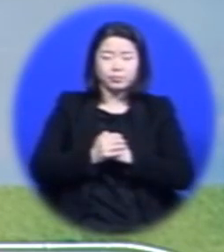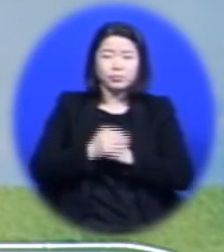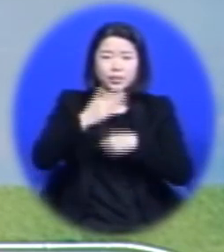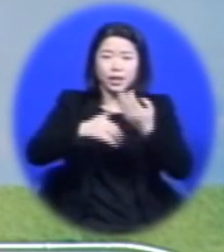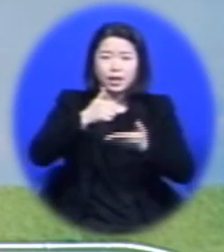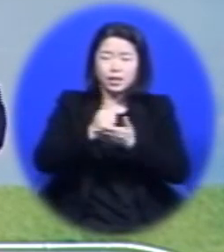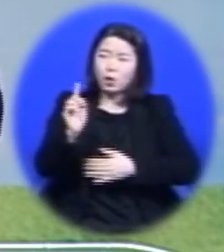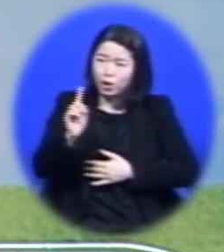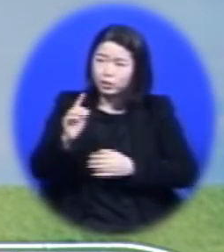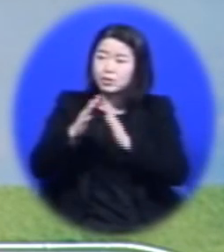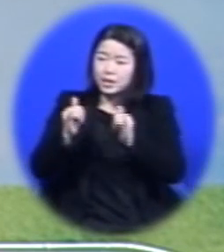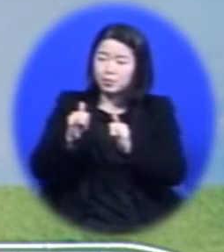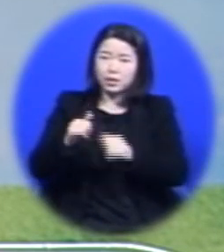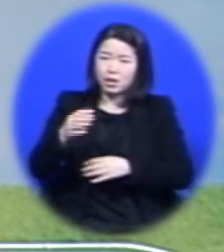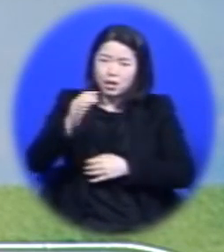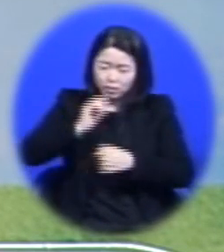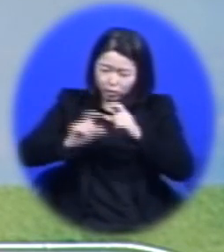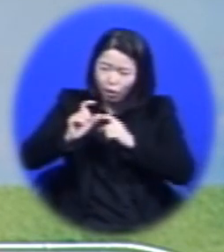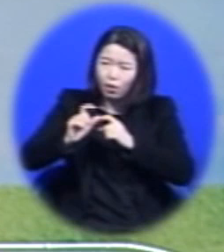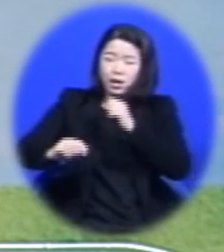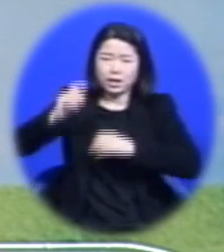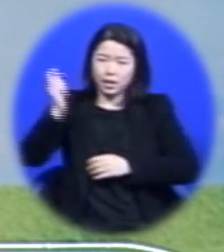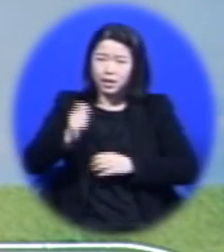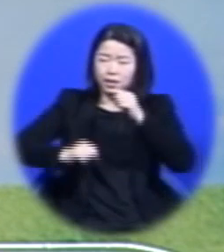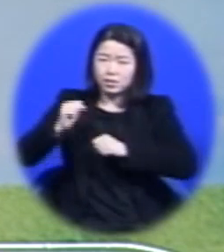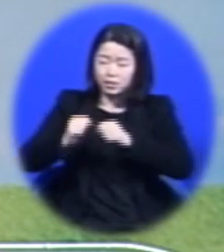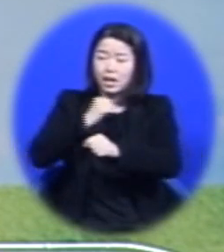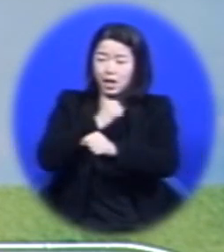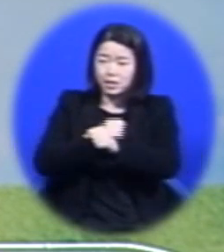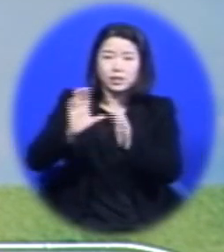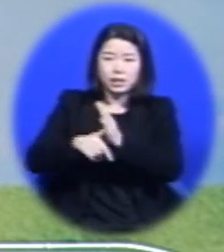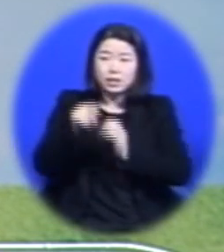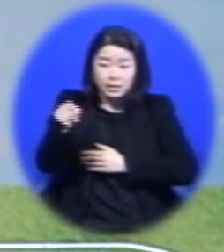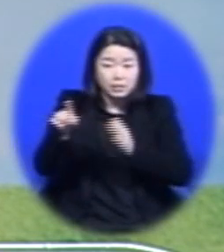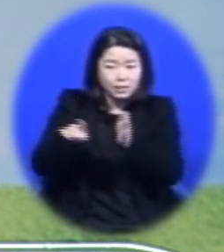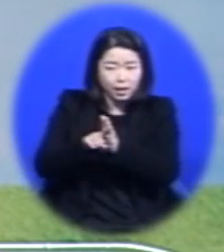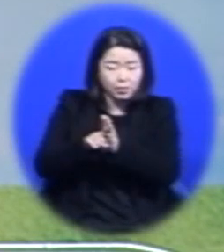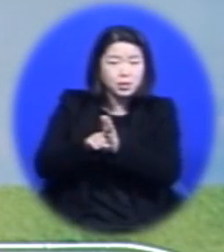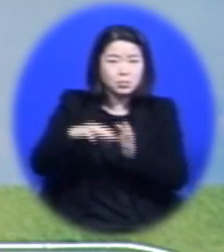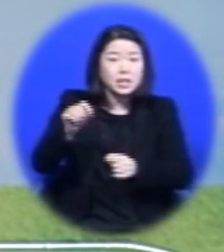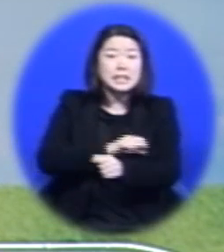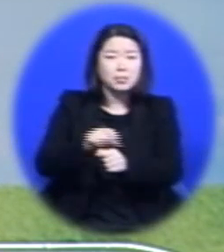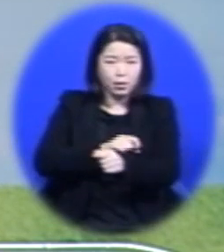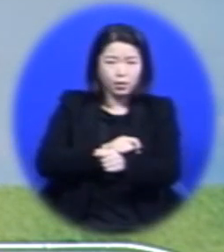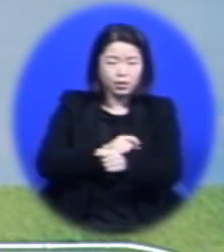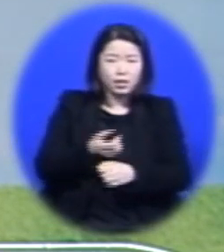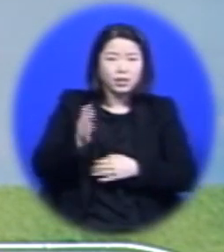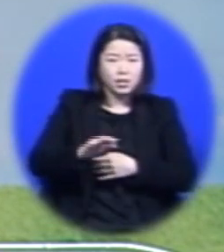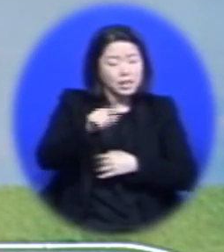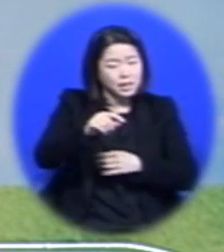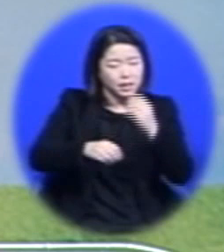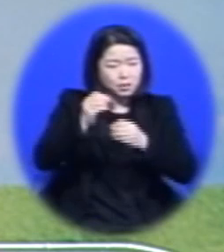하나님이 어떤 사람이 기 유난히 강하게 역사하시는 것은 그 사람의 믿음이 특별 했어요 이 시편 기자는